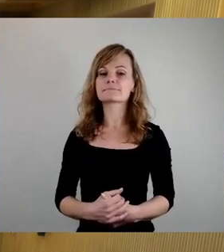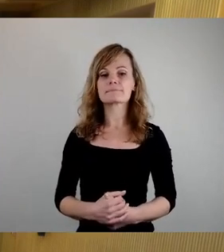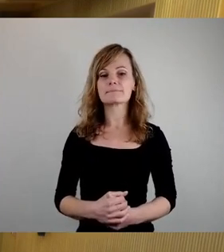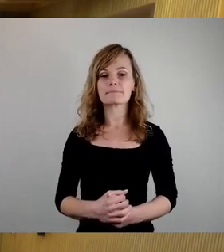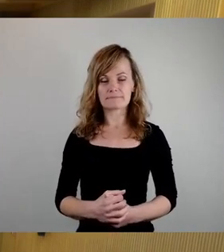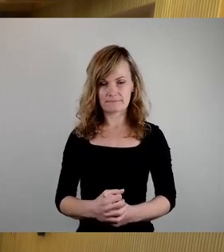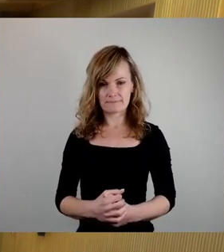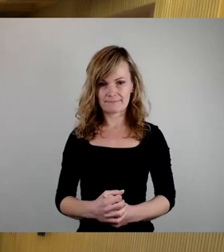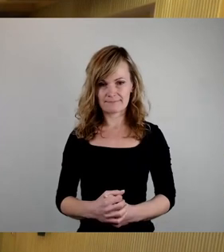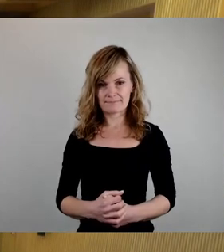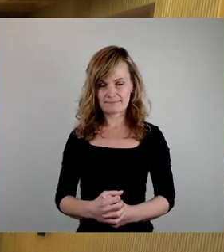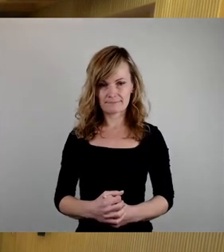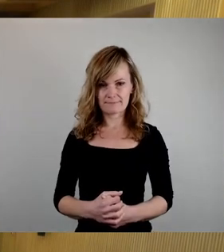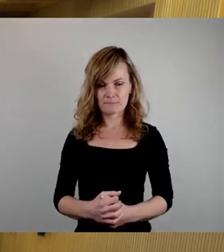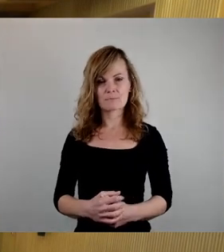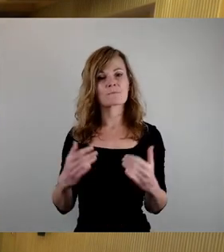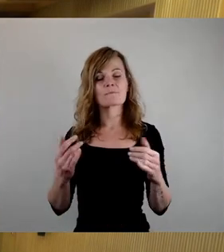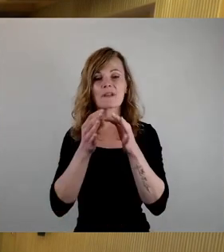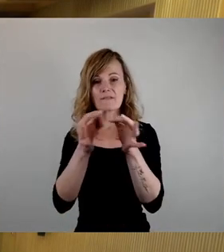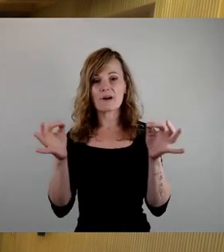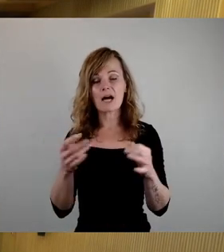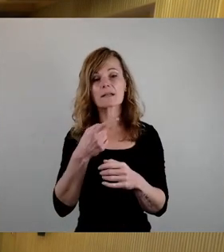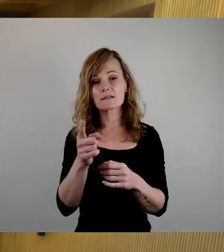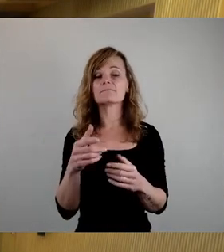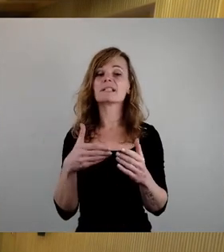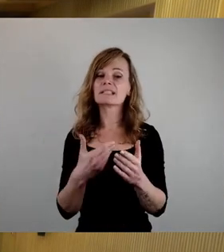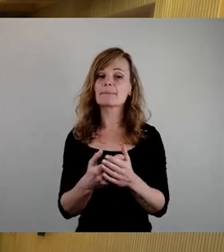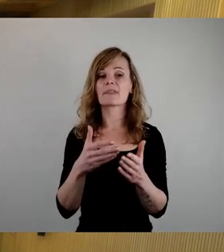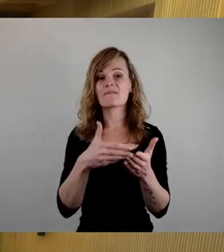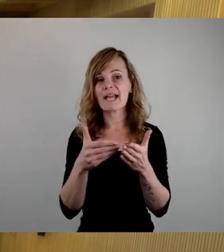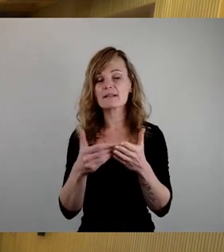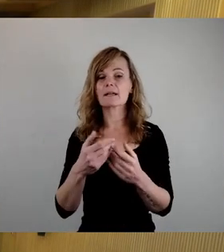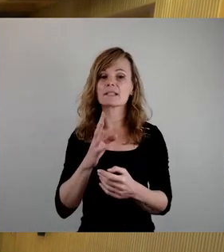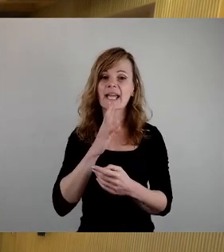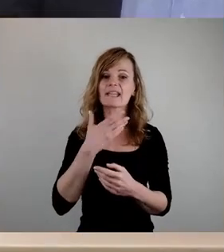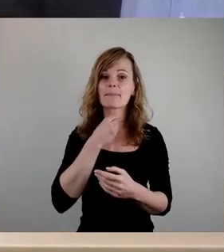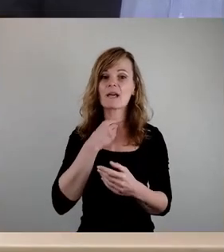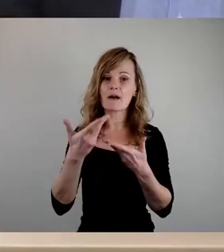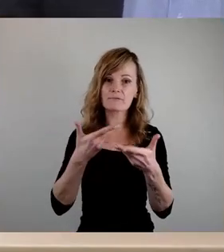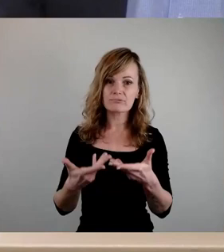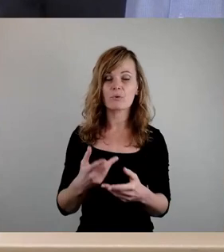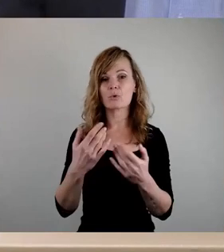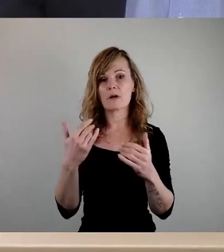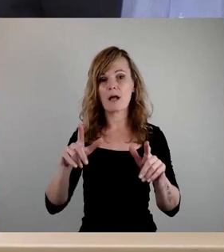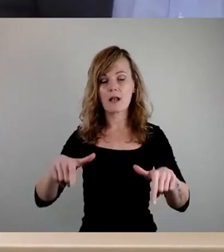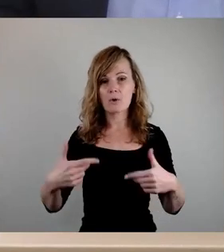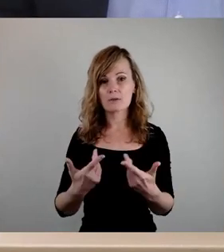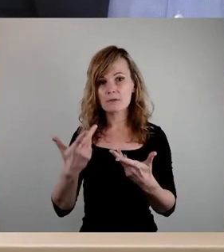in die Reihen der Fraktionen fragen, gibt es weiteren Redebedarf, bevor wir zur Abstimmung kommen? Da habe ich gesehen,